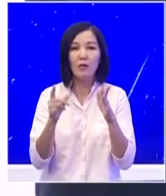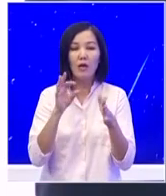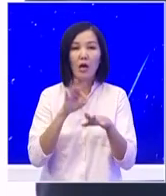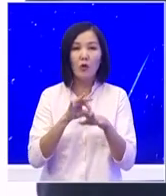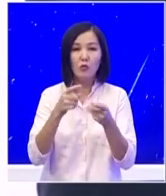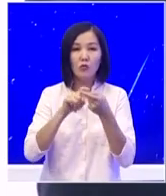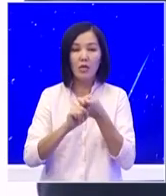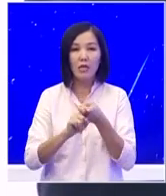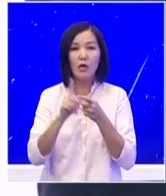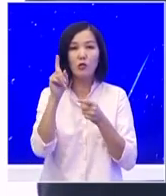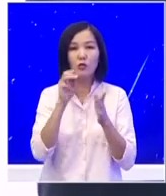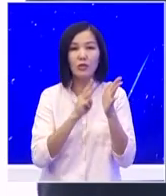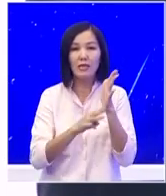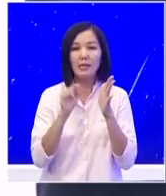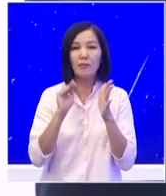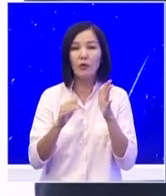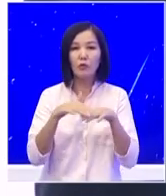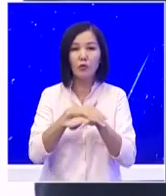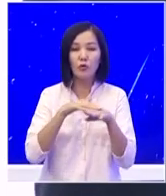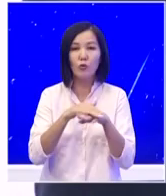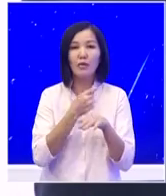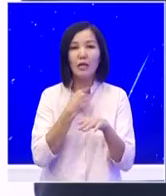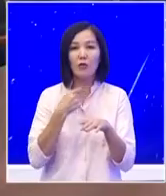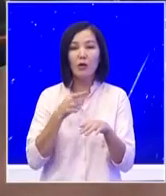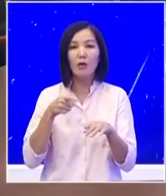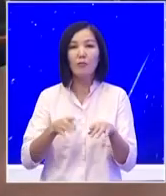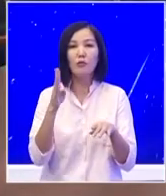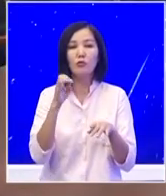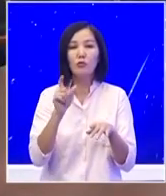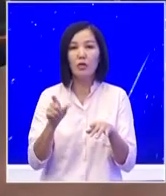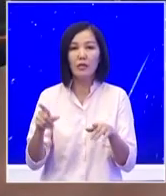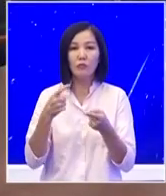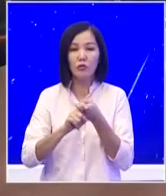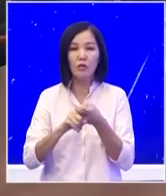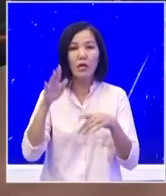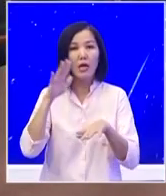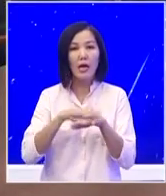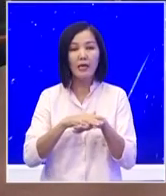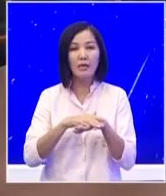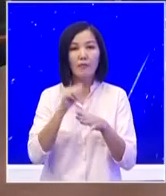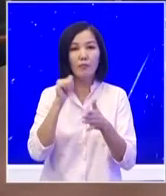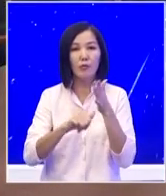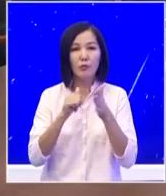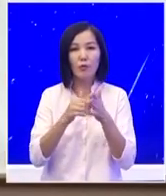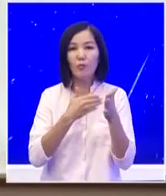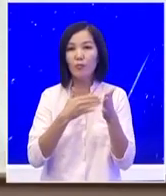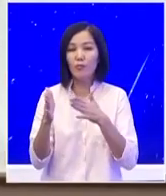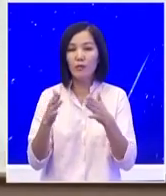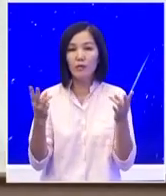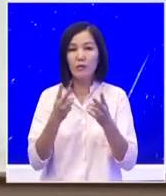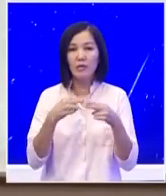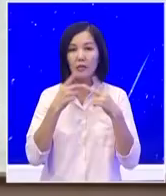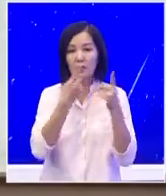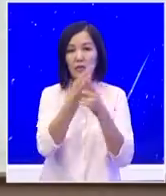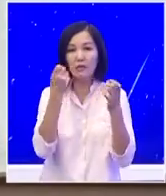індетке шалдыққан. Ал 180 мың тұрғыны бар Талдықорғанда 1400 адам жұқтырған. Әкім мұндай олқылыққа жол бермеуі тиістігін